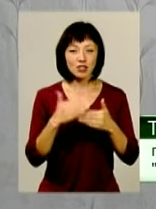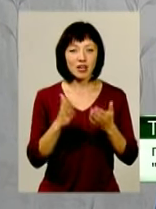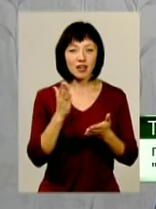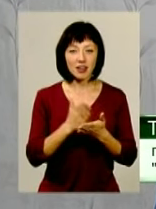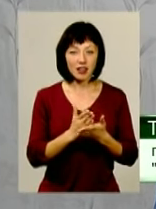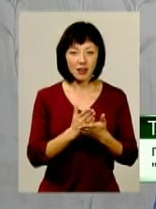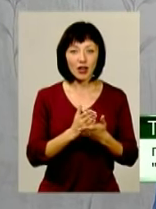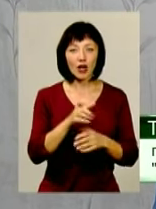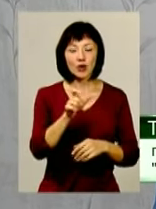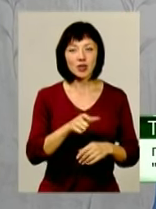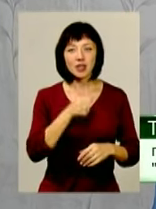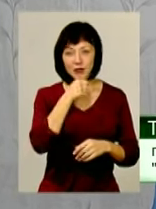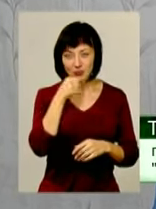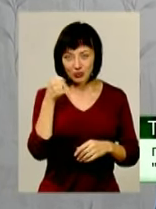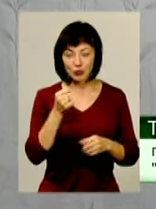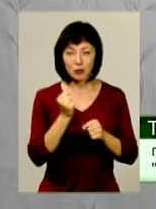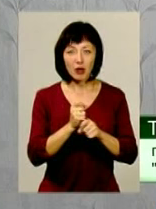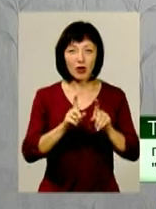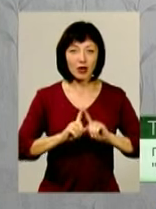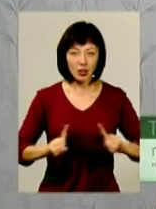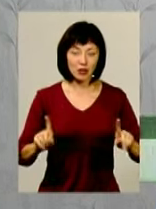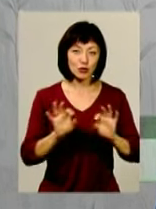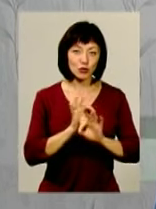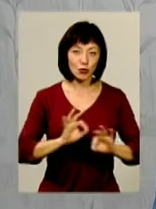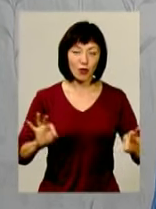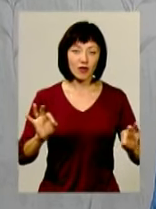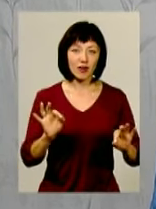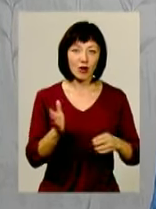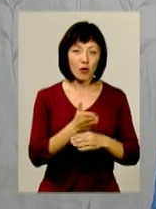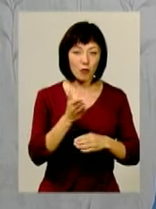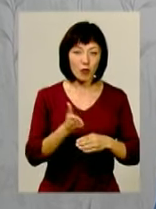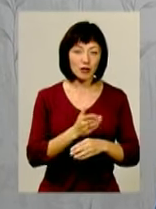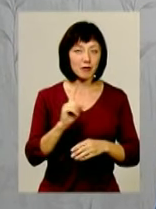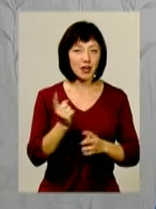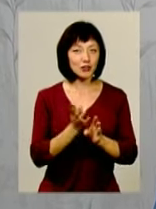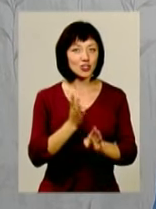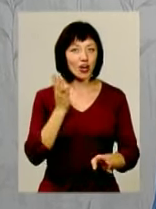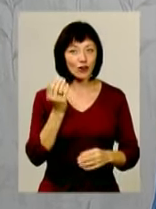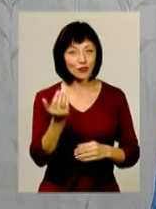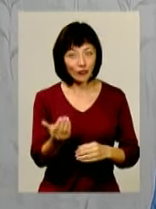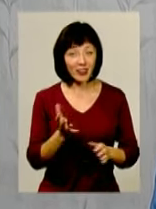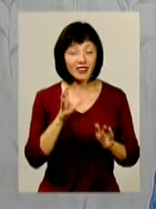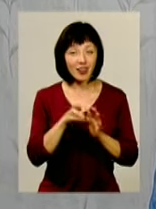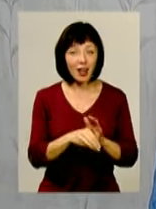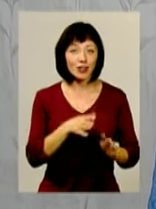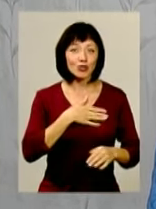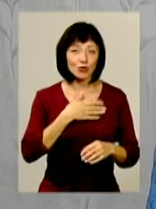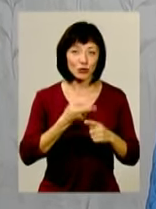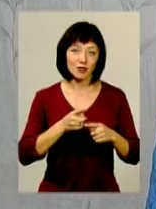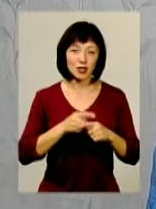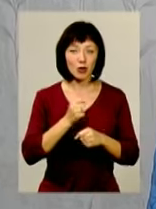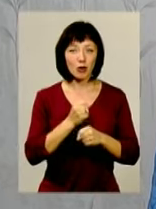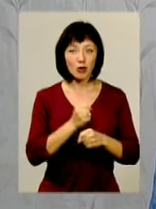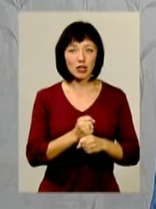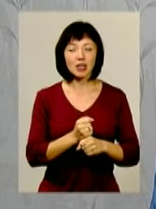людина досить віці, зробили такі оригінальні і чудові роботи. І сам перед, що ви вклали душу в ці роботи і